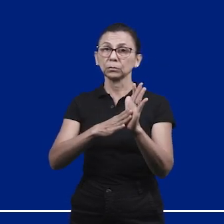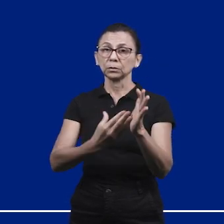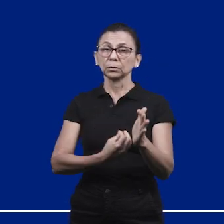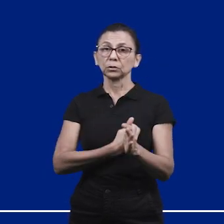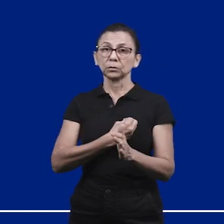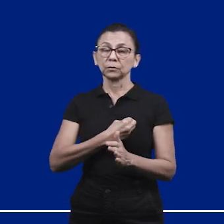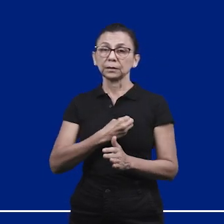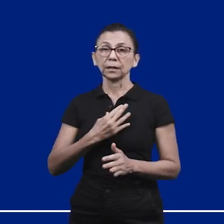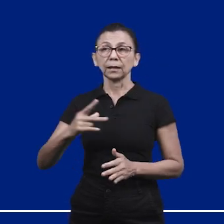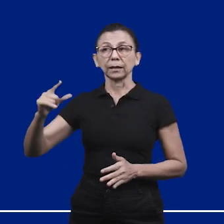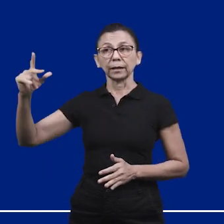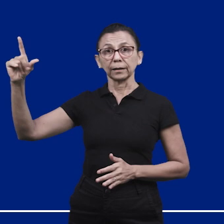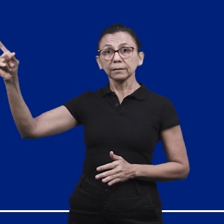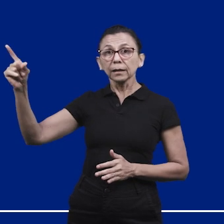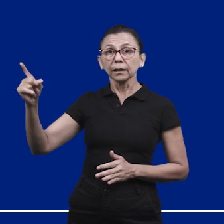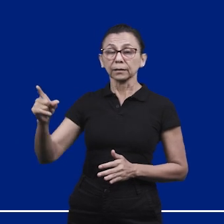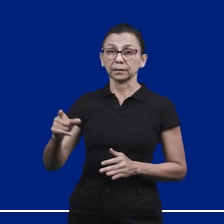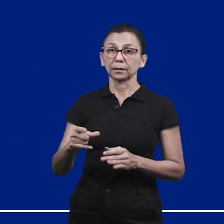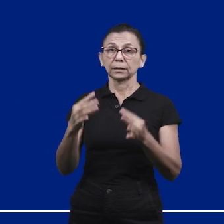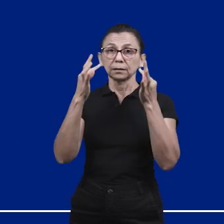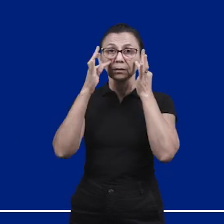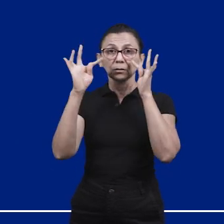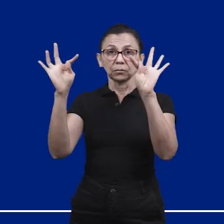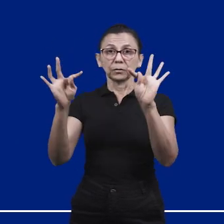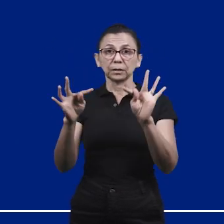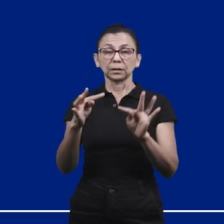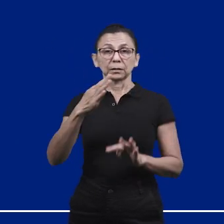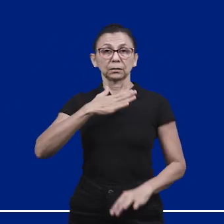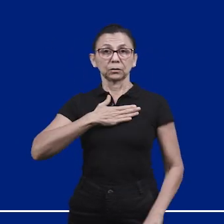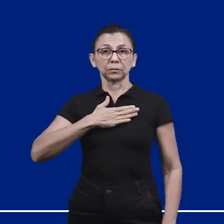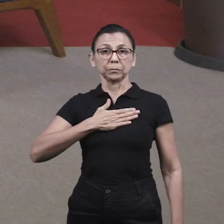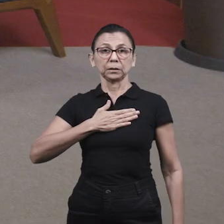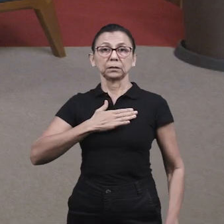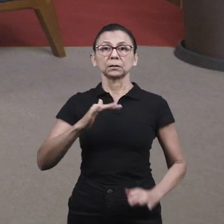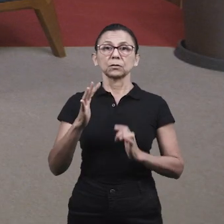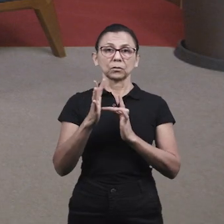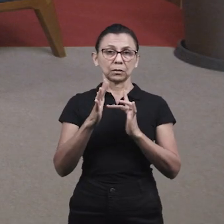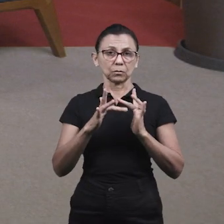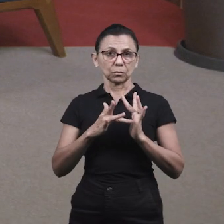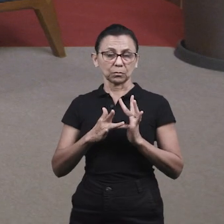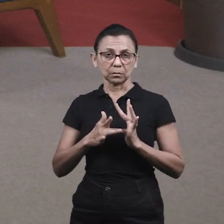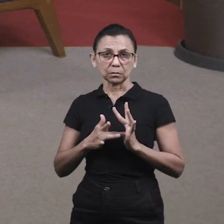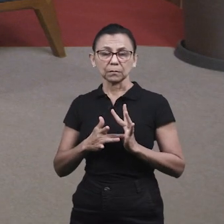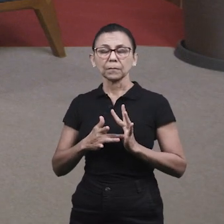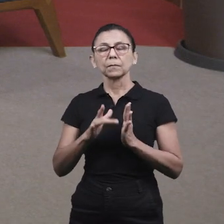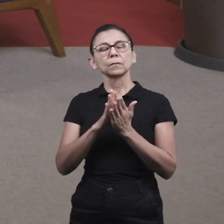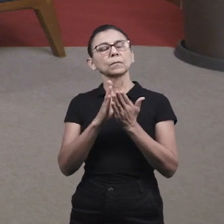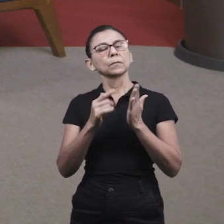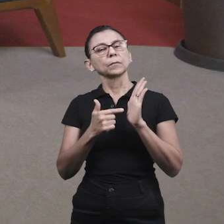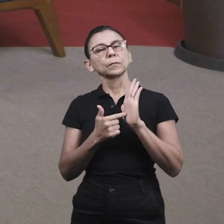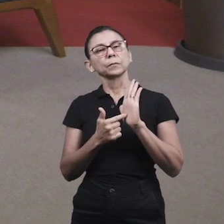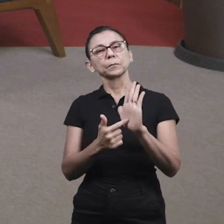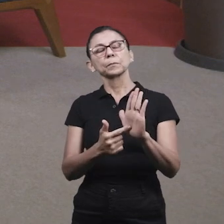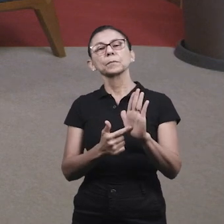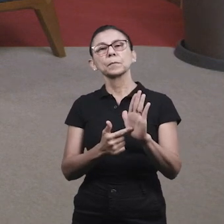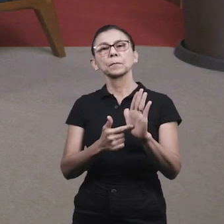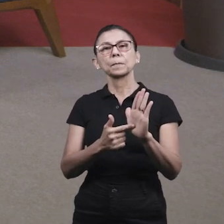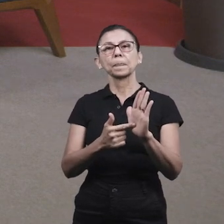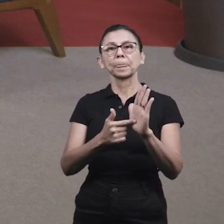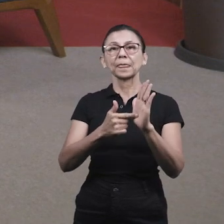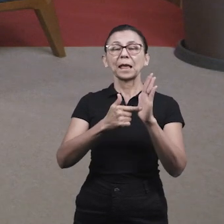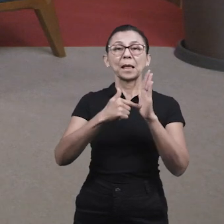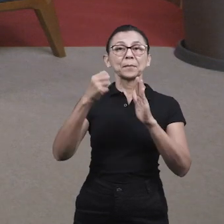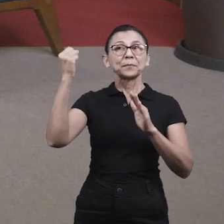Écritures, car vous allez avoir en elle la vie éternelle, et elle donne témoignage de